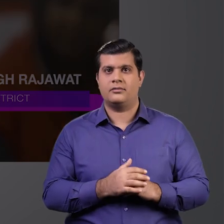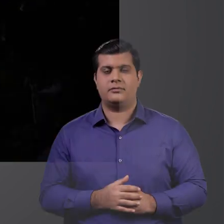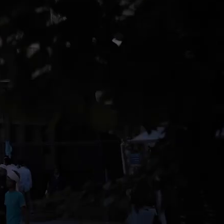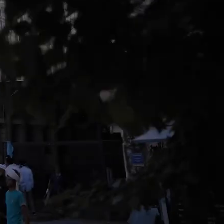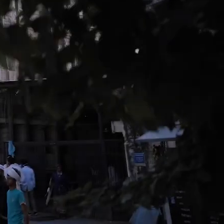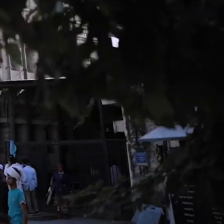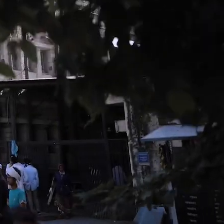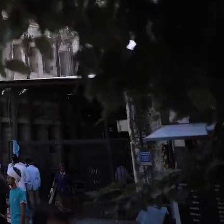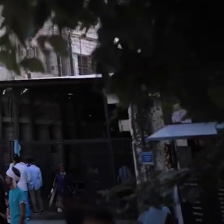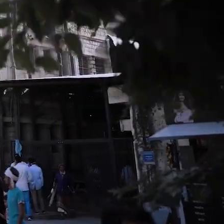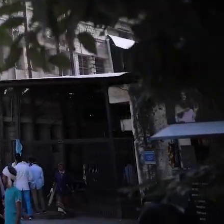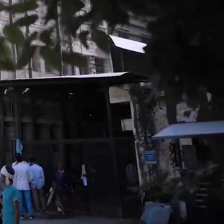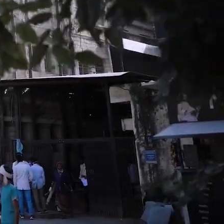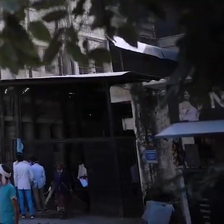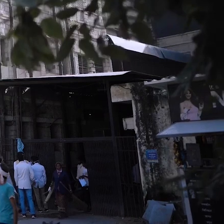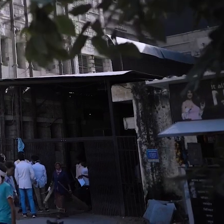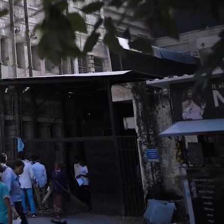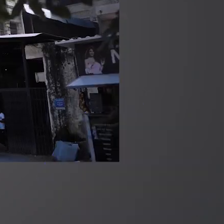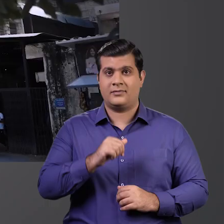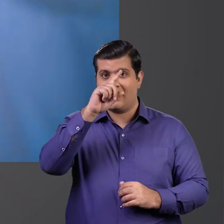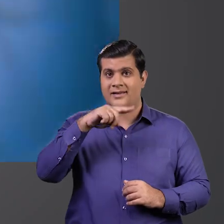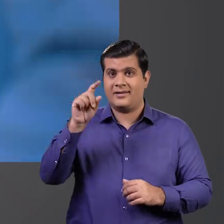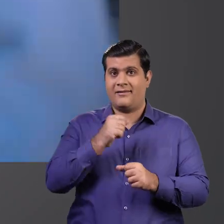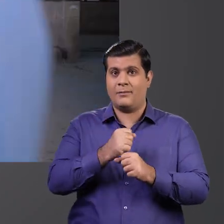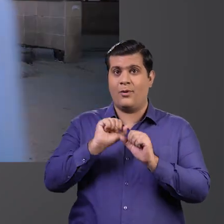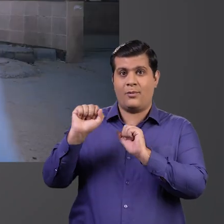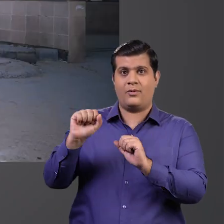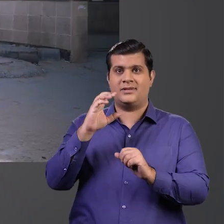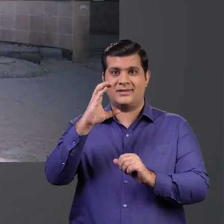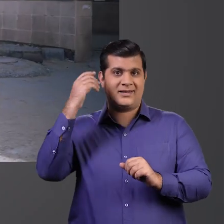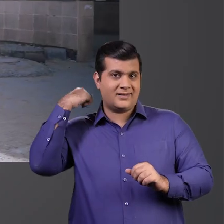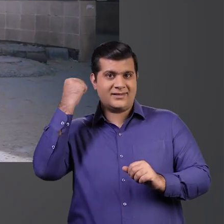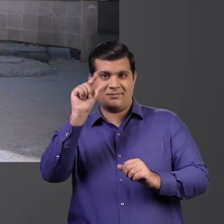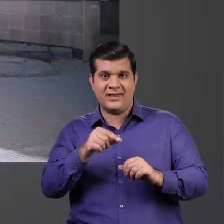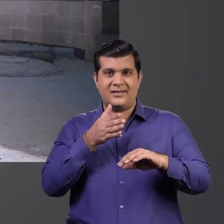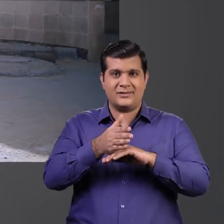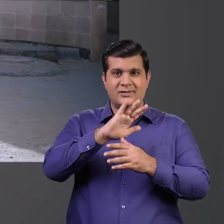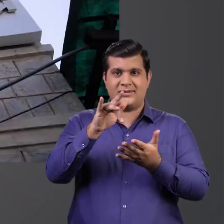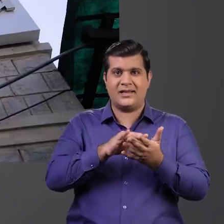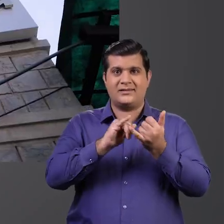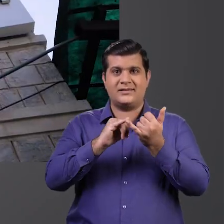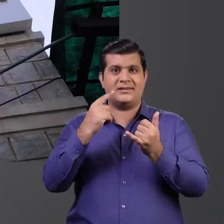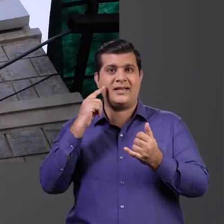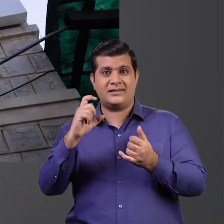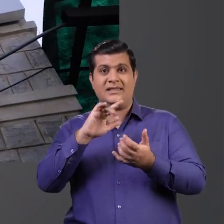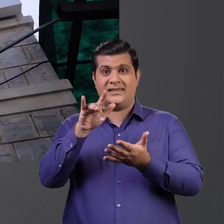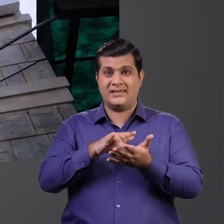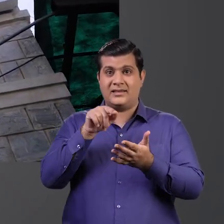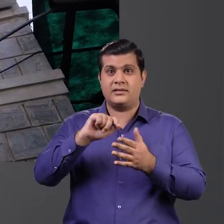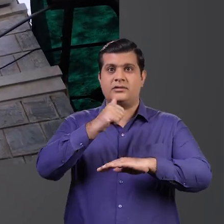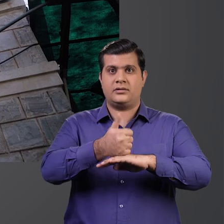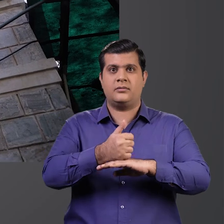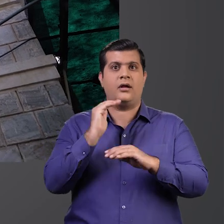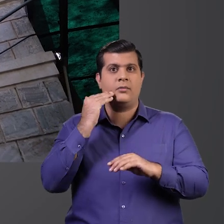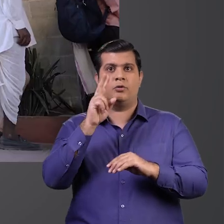अच्छा है भारत सरकार द्वारा स्टेट स्पाइनल इंजरी सेंटर एसएसआईसी को स्थापित